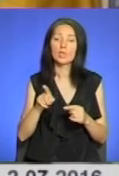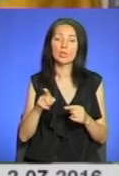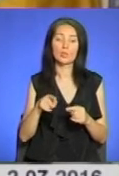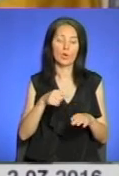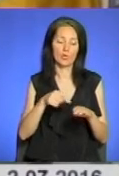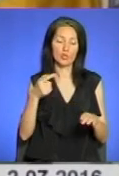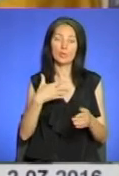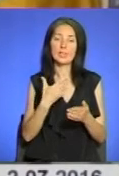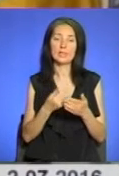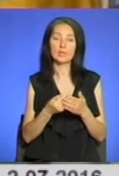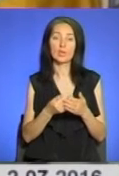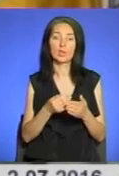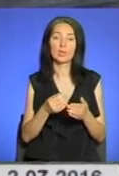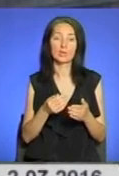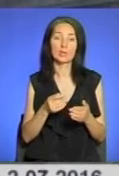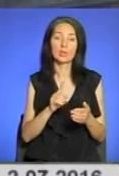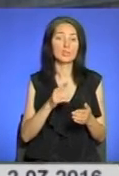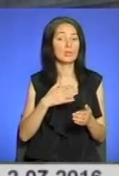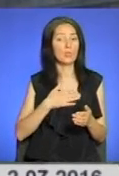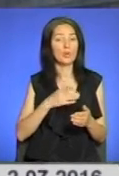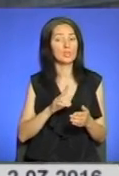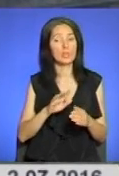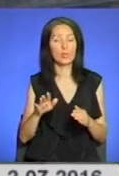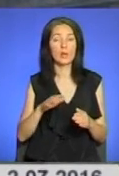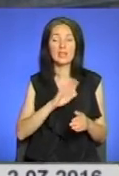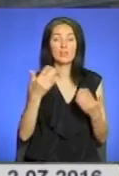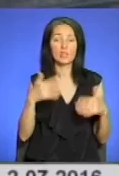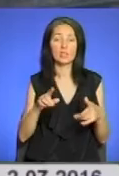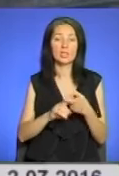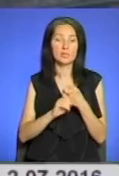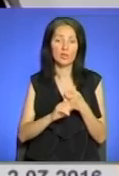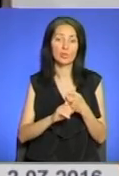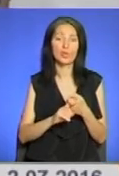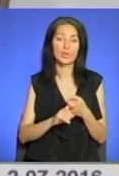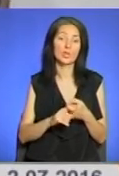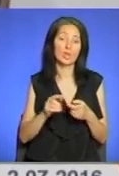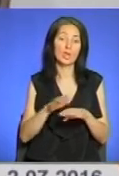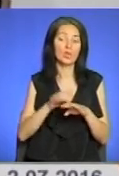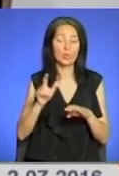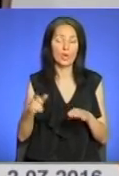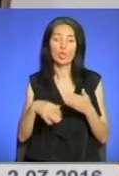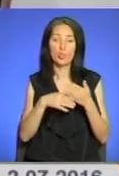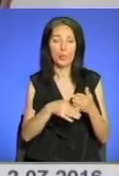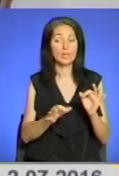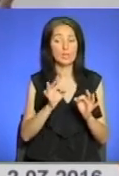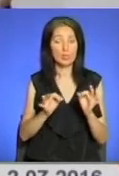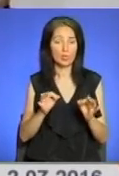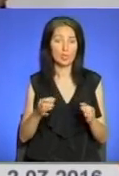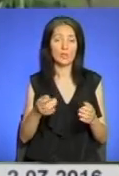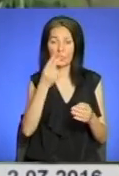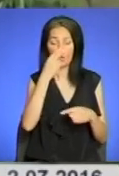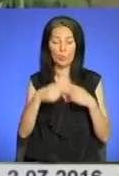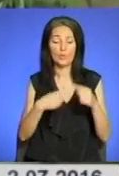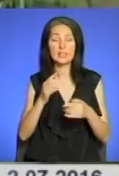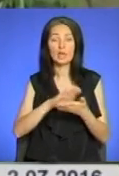відчути своє Чи це моє чи це не моє не втратити зв'язок із соціумом і допомогти засудженим адаптуватися до умов перебування